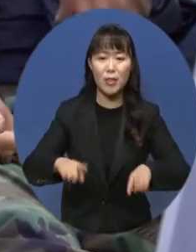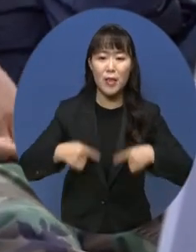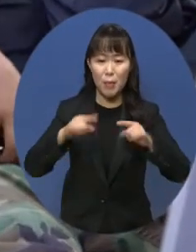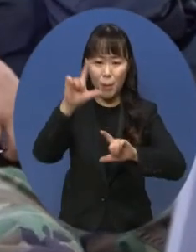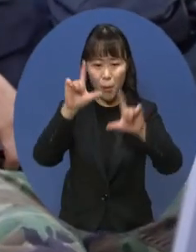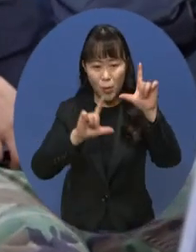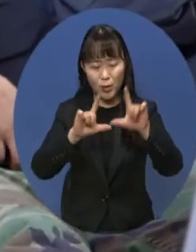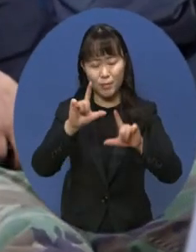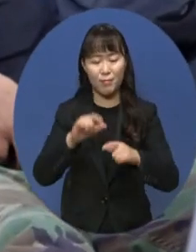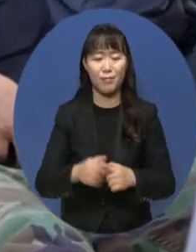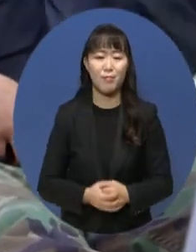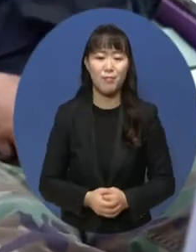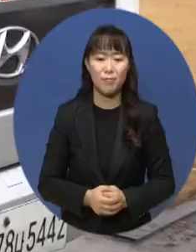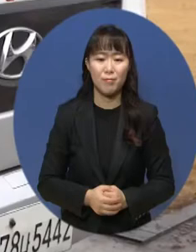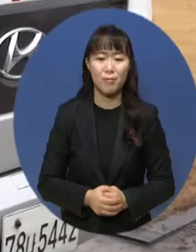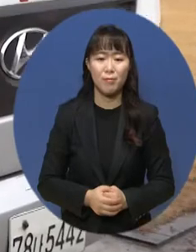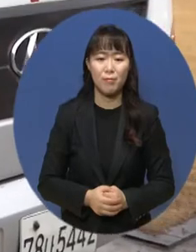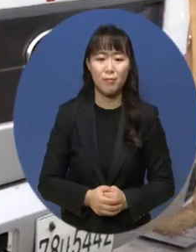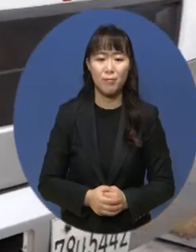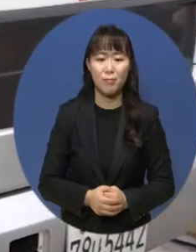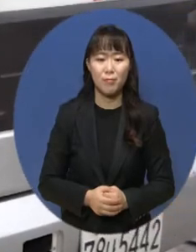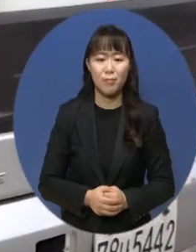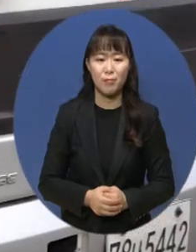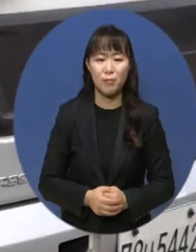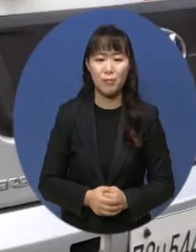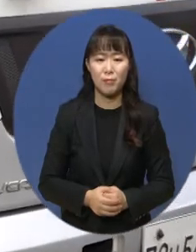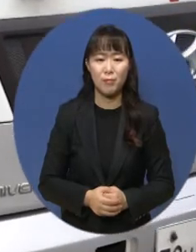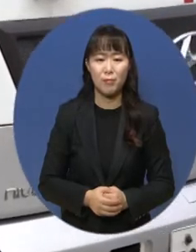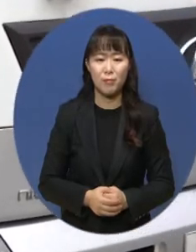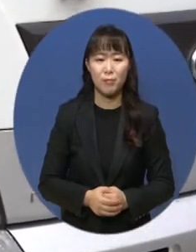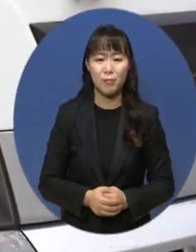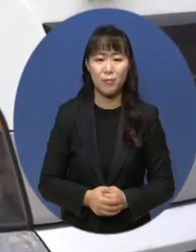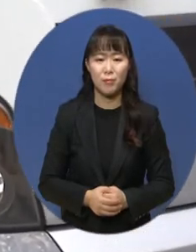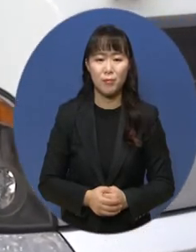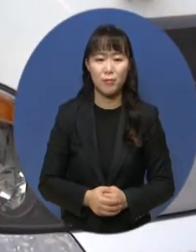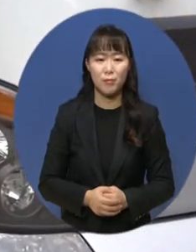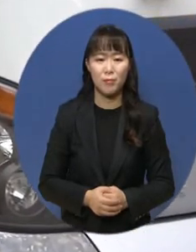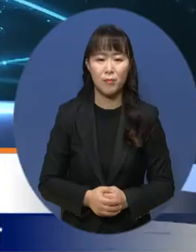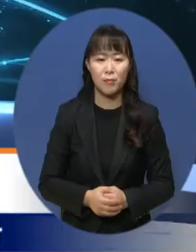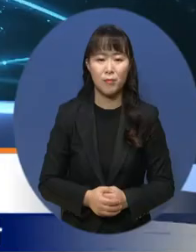참여하는 모습을 보였습니다. 지금까지 복지TV 전북방송 임지훈이었습니다.